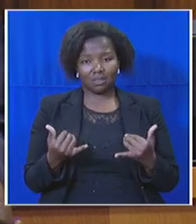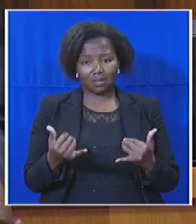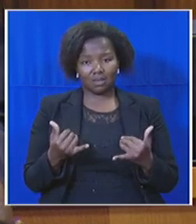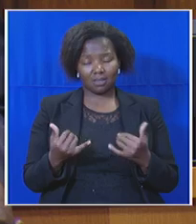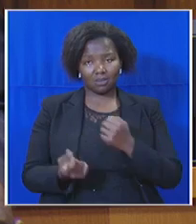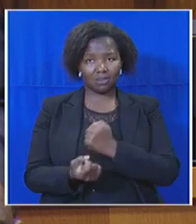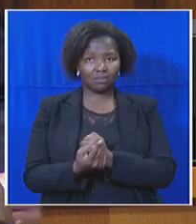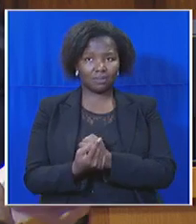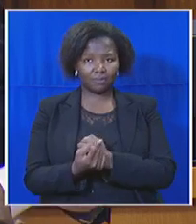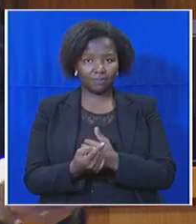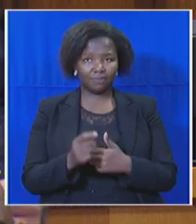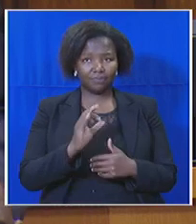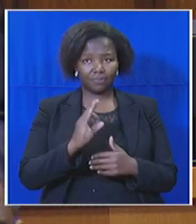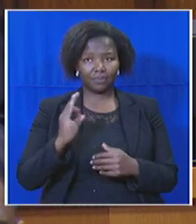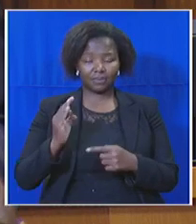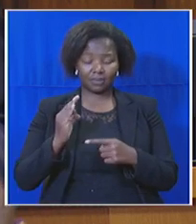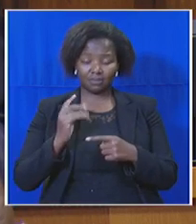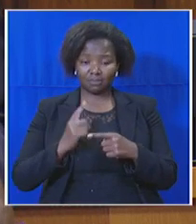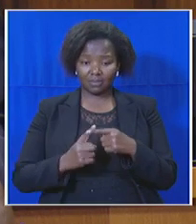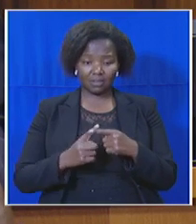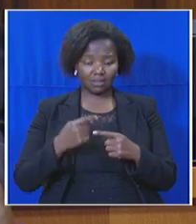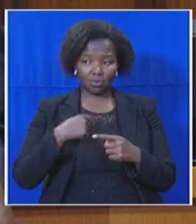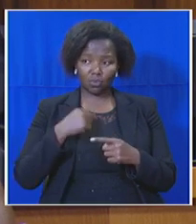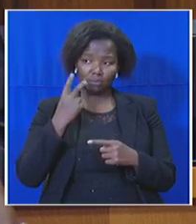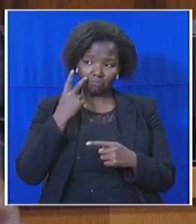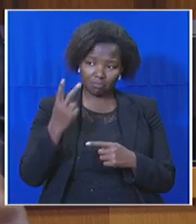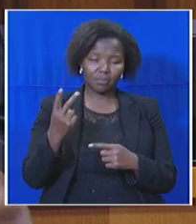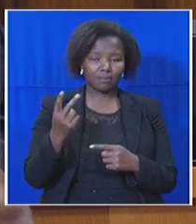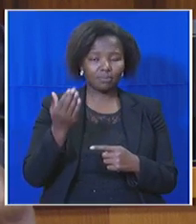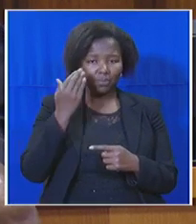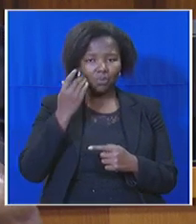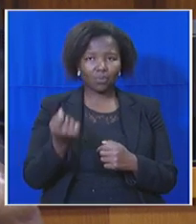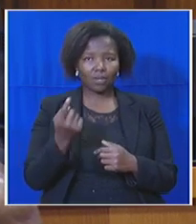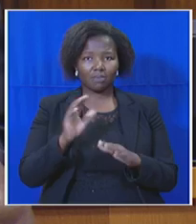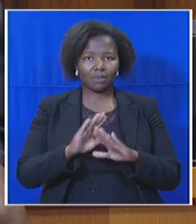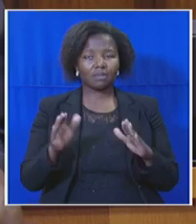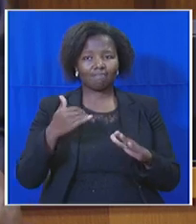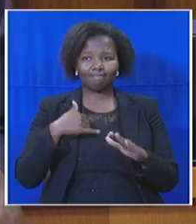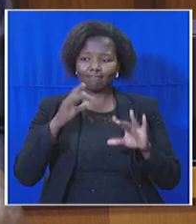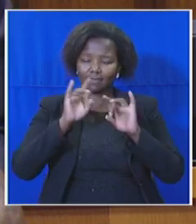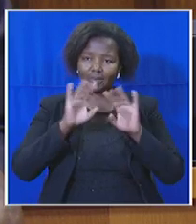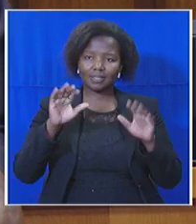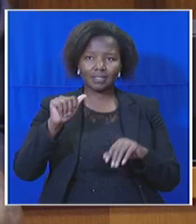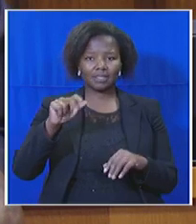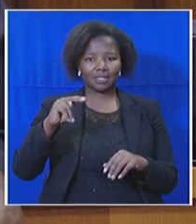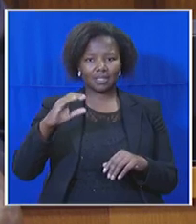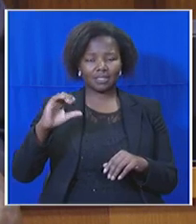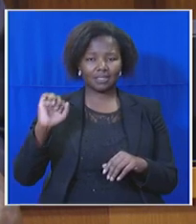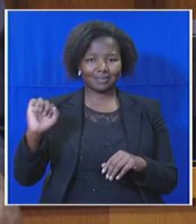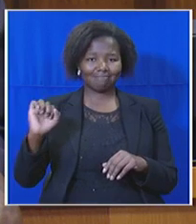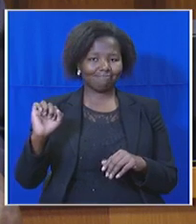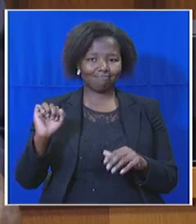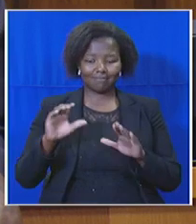nou word pensioene geteiken. Dit raak al hoe meer duidelik, die ANC is niks anders as 'n marxistiese organisasie wat deur